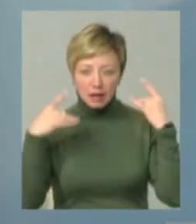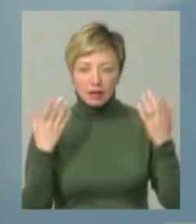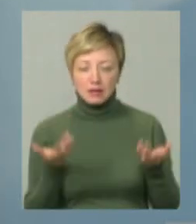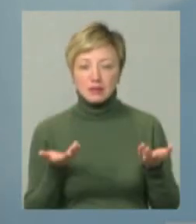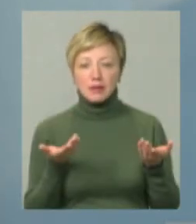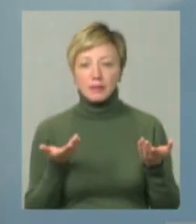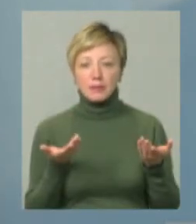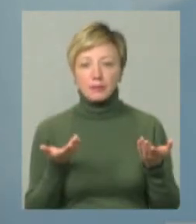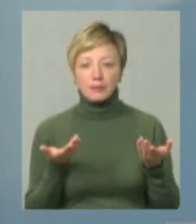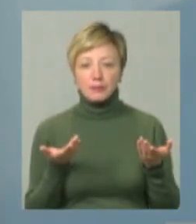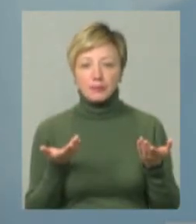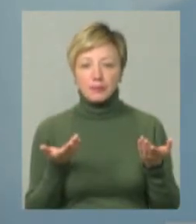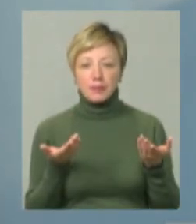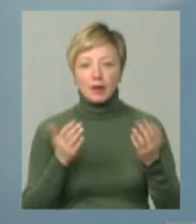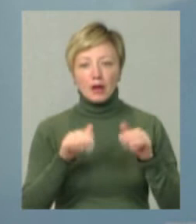сирена,